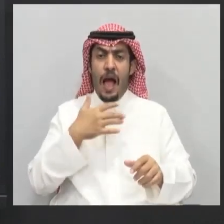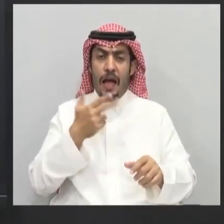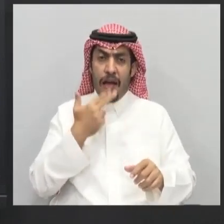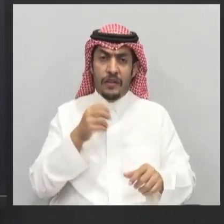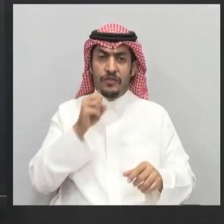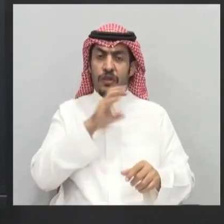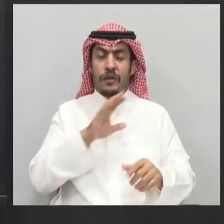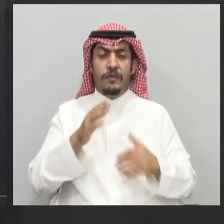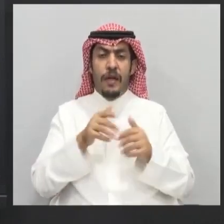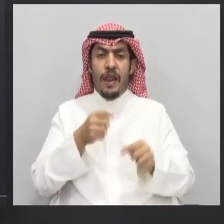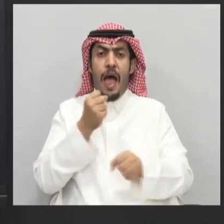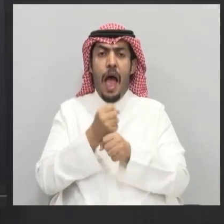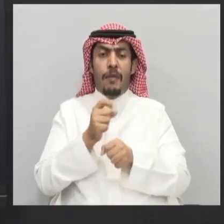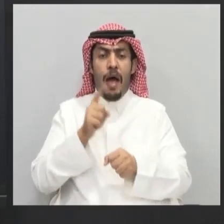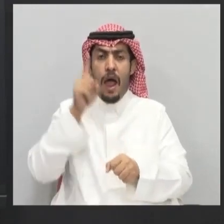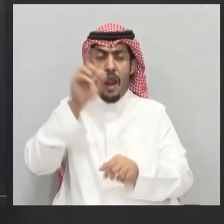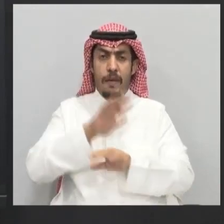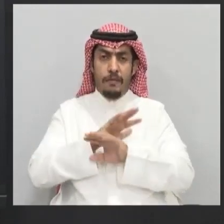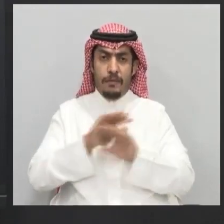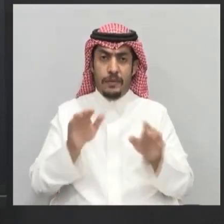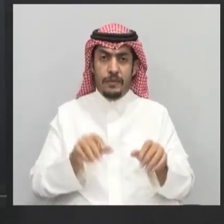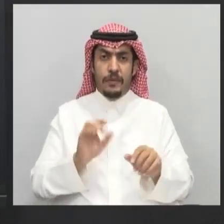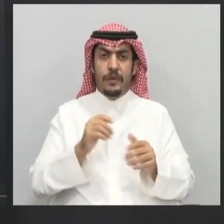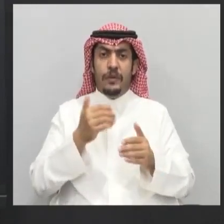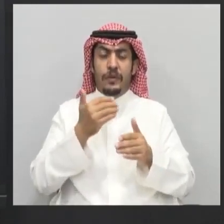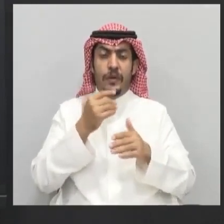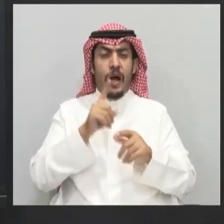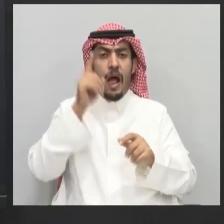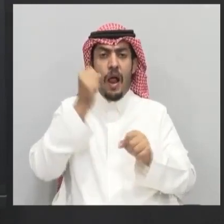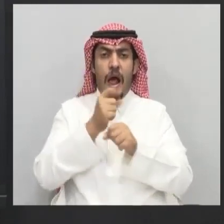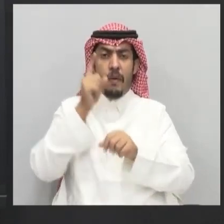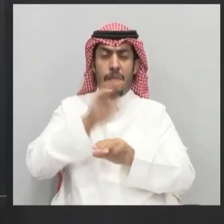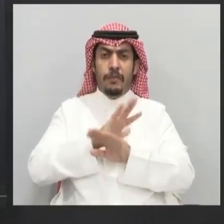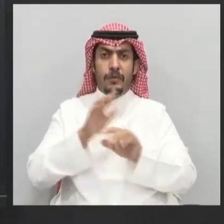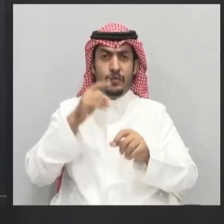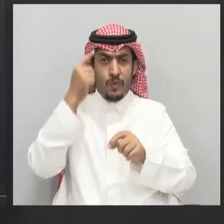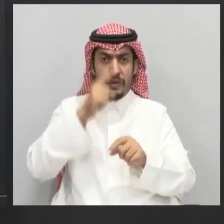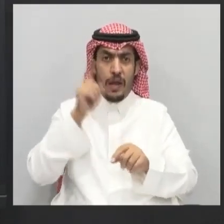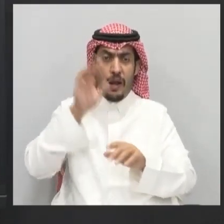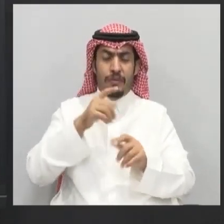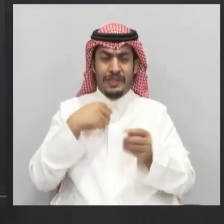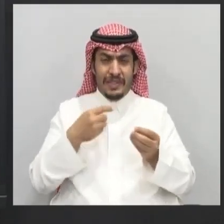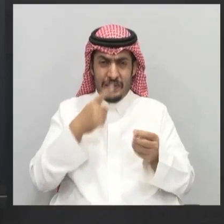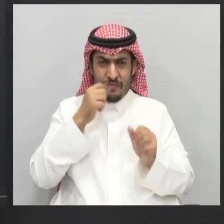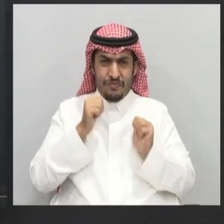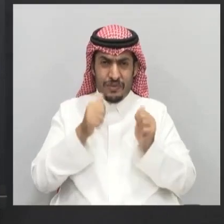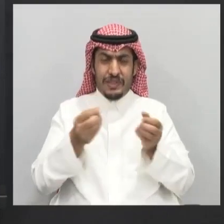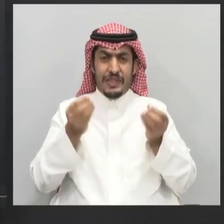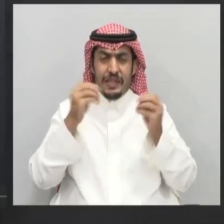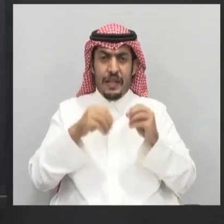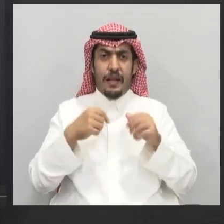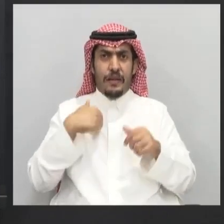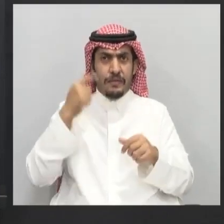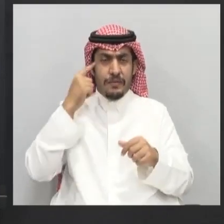فاعمل هذا العمل لله جل وعلا واخلص العباد لله سبحانه وتعالى واجاهد نفسي مجاهده